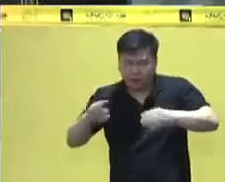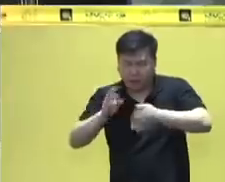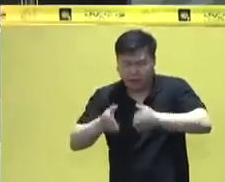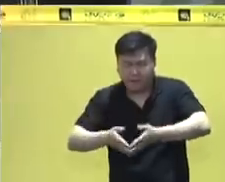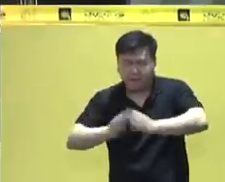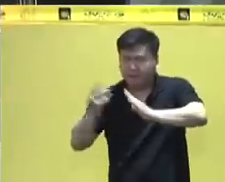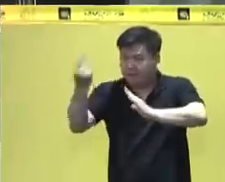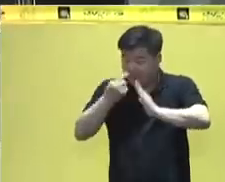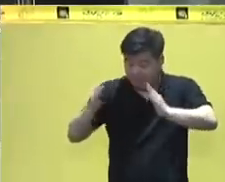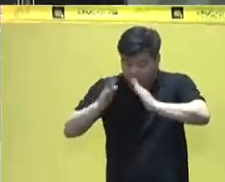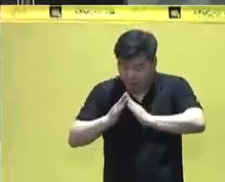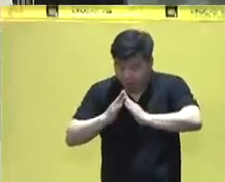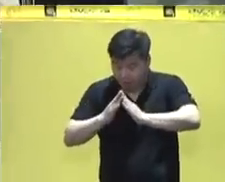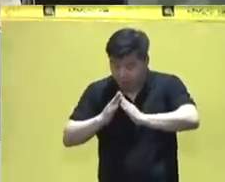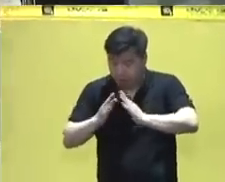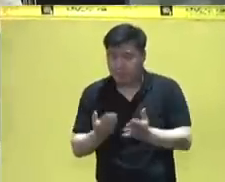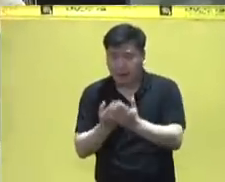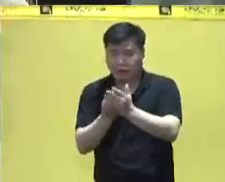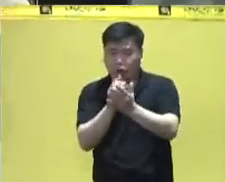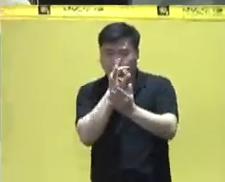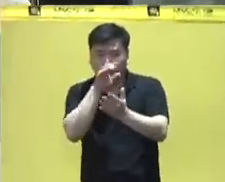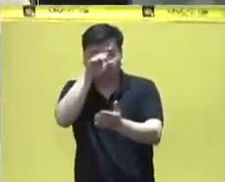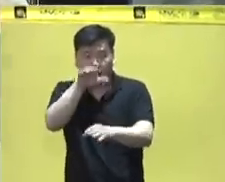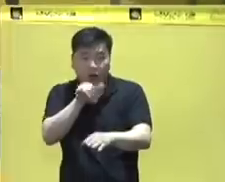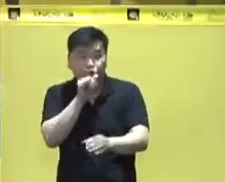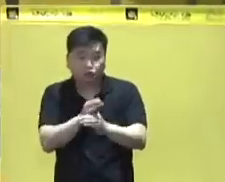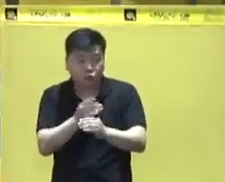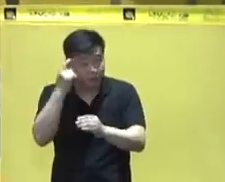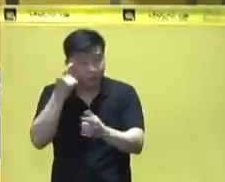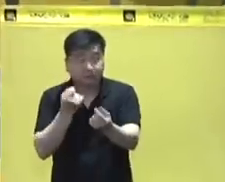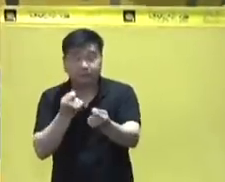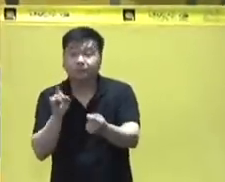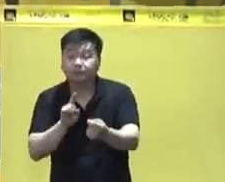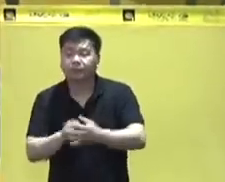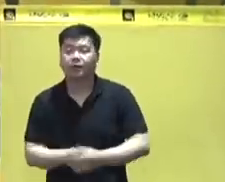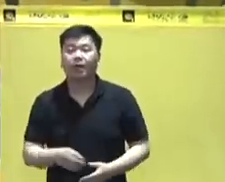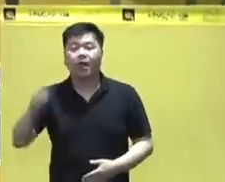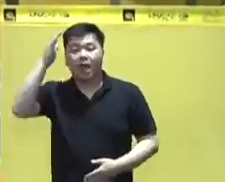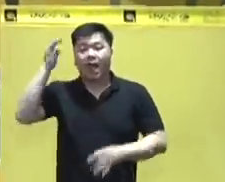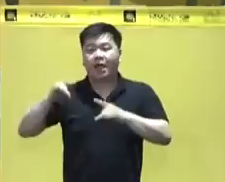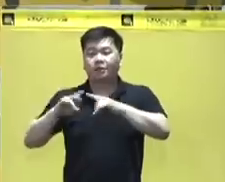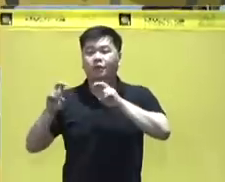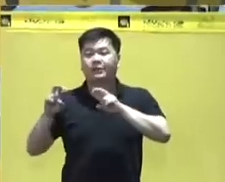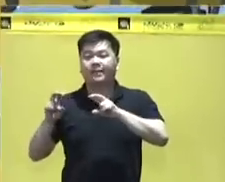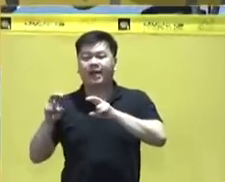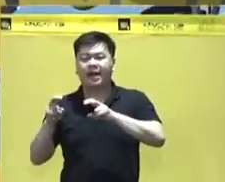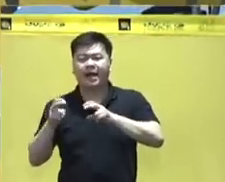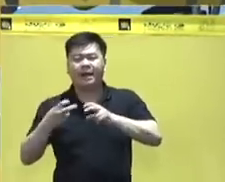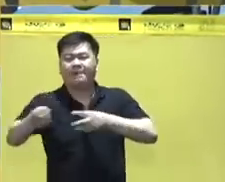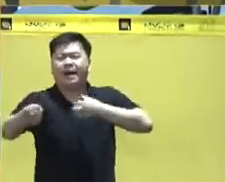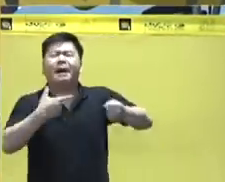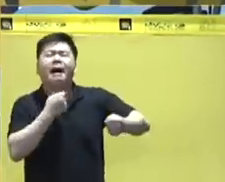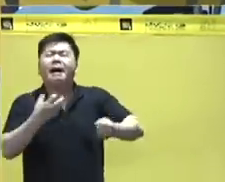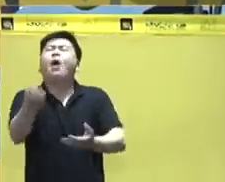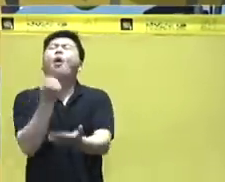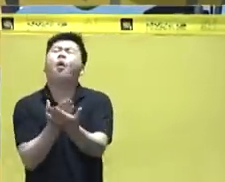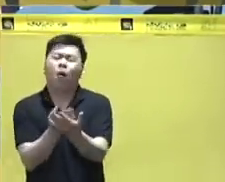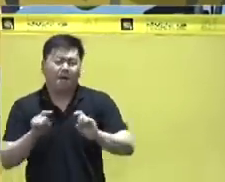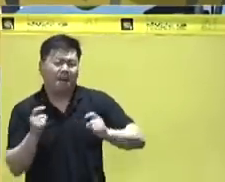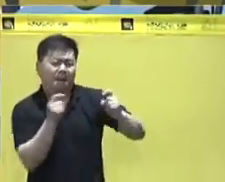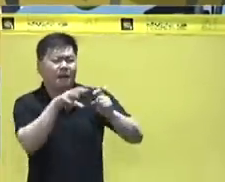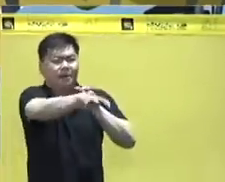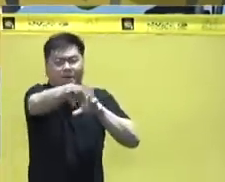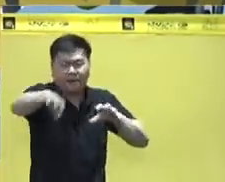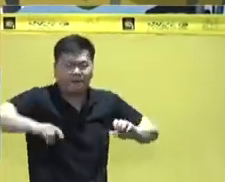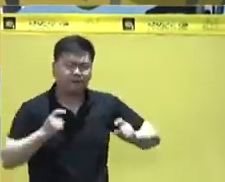얘기를 하더라고요. 어떻게 이렇게 보시나요? 그렇죠. 한전을 가져가려고 되게 싸웠거든요. 그때 각